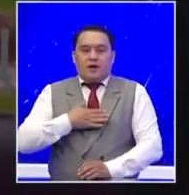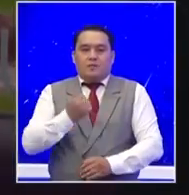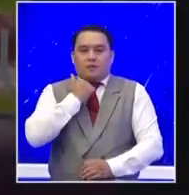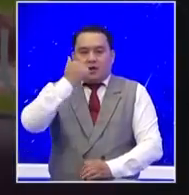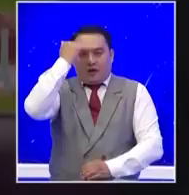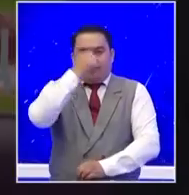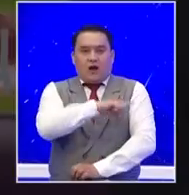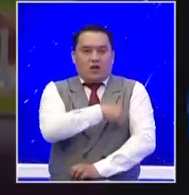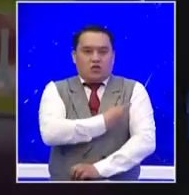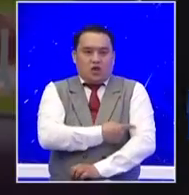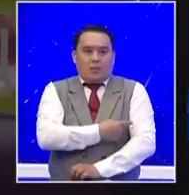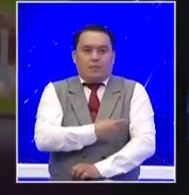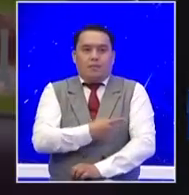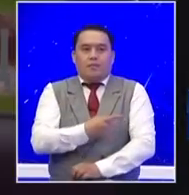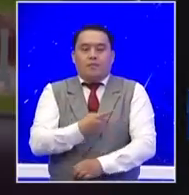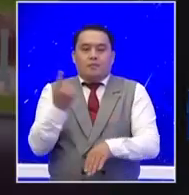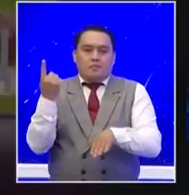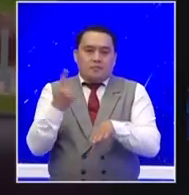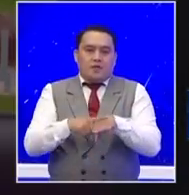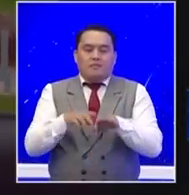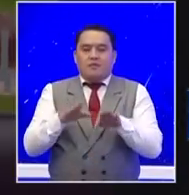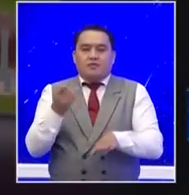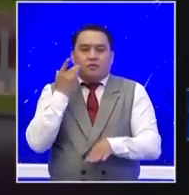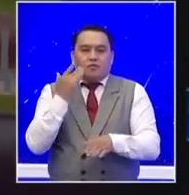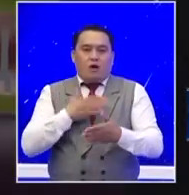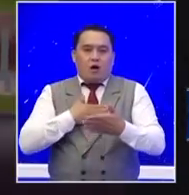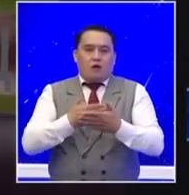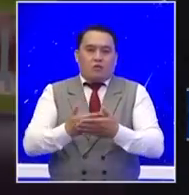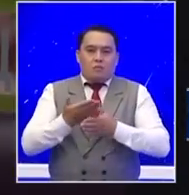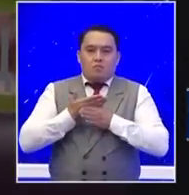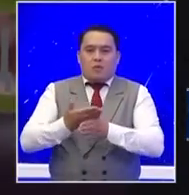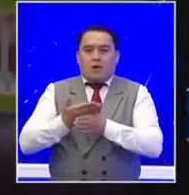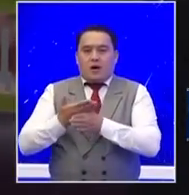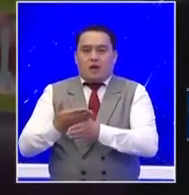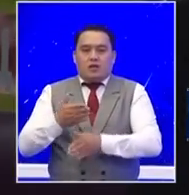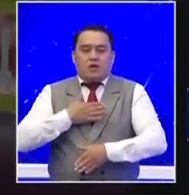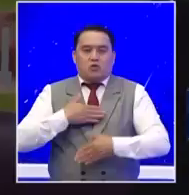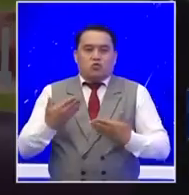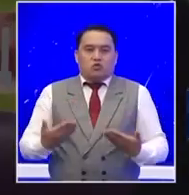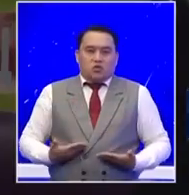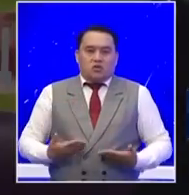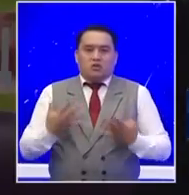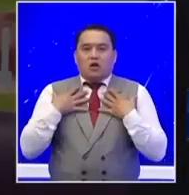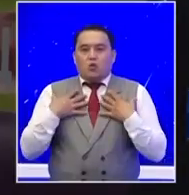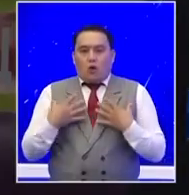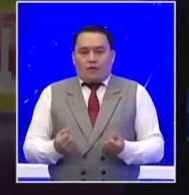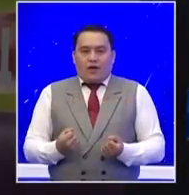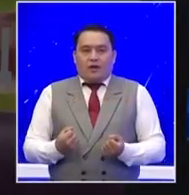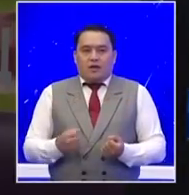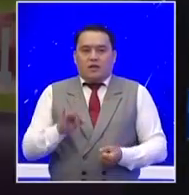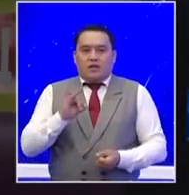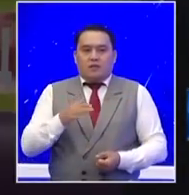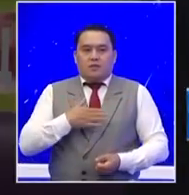что они вот на передовой линии, они помогают и защищают нашу жизнь, наше здоровье. И